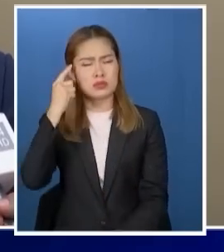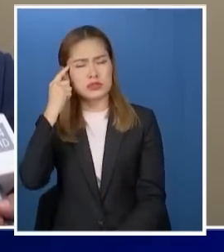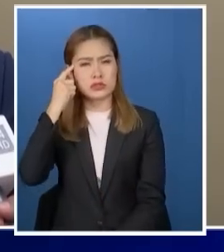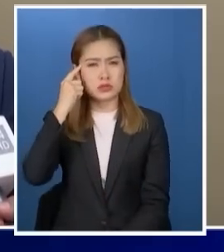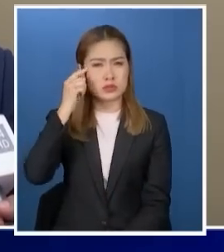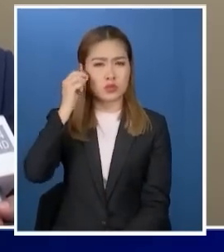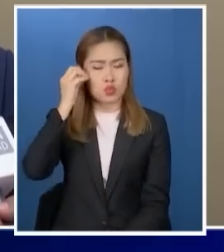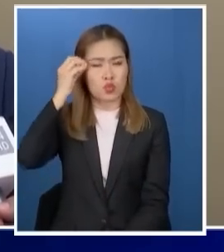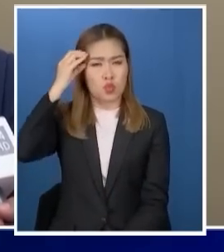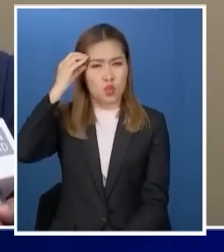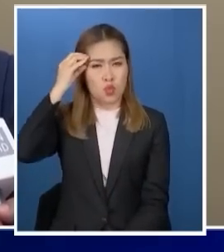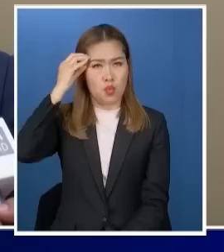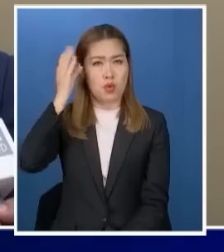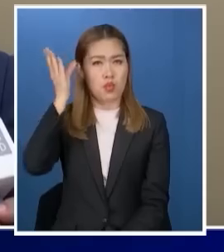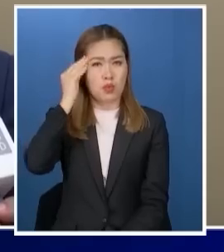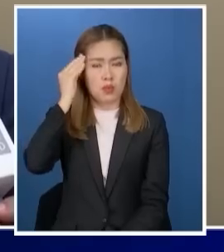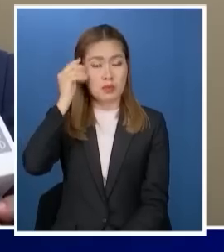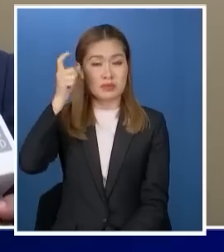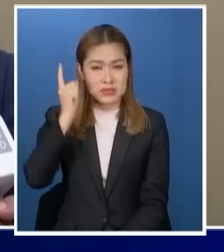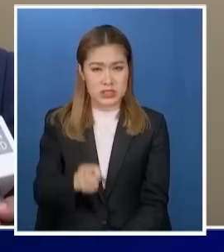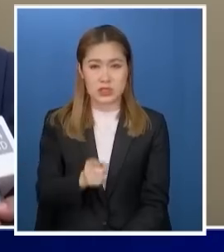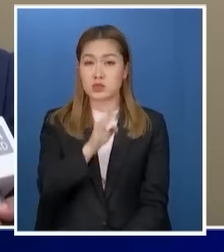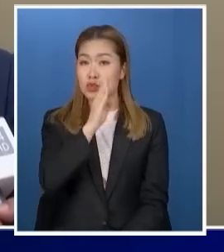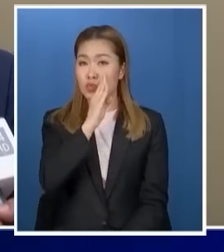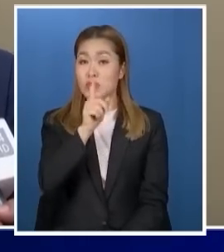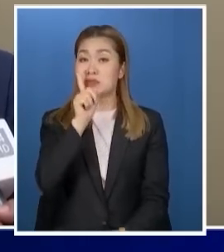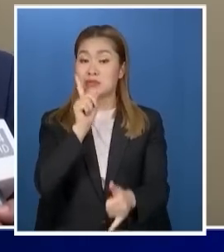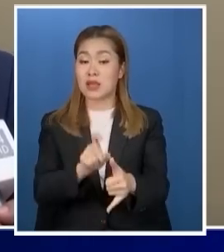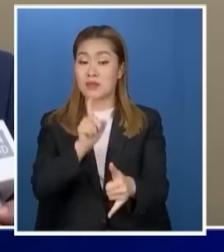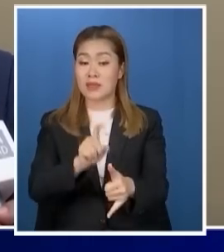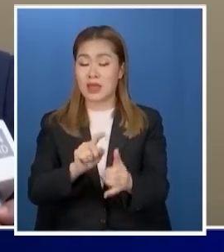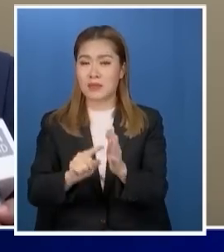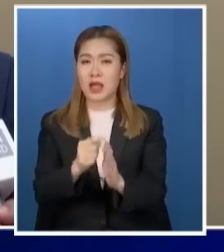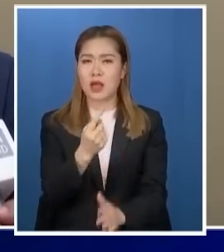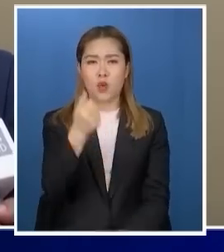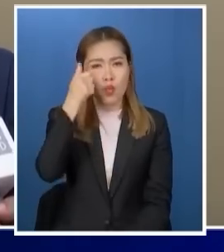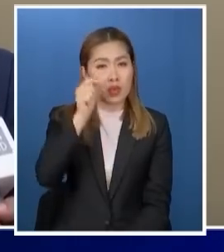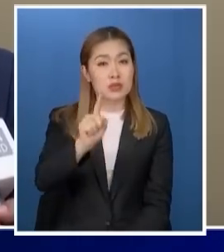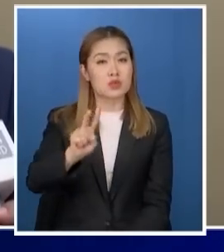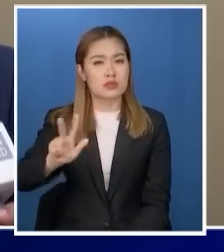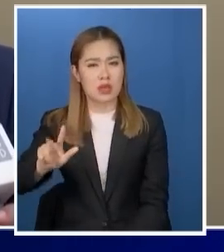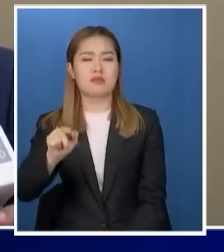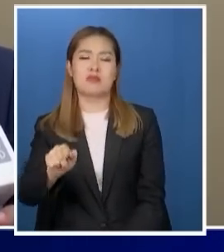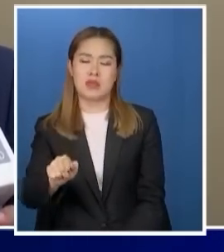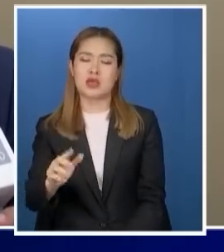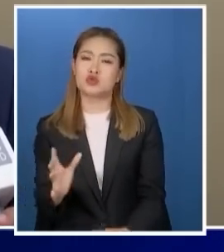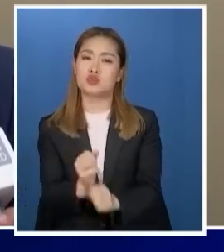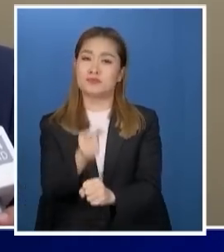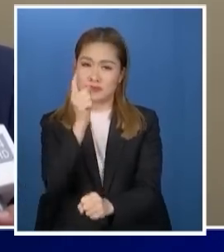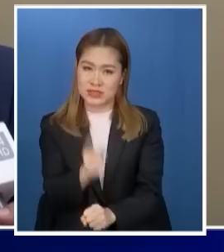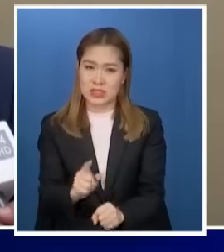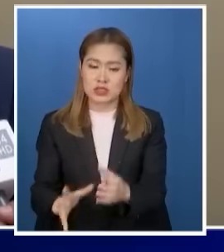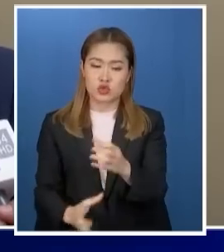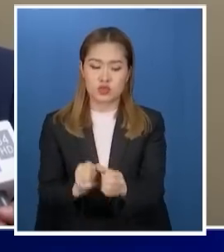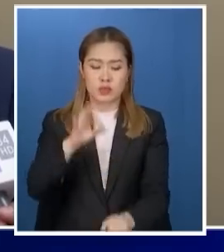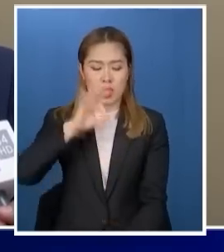และก็ความรู้ข้อมูลในสมองเขาจริงๆหากเราไปสอบปากคำเขาช่วง 1-2-3 วันแรกเนี่ยอันนั้นน่ะคือข้อเท็จจริงอ